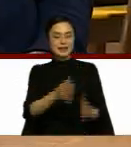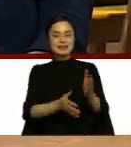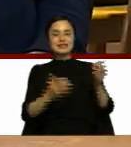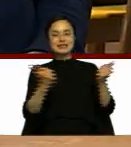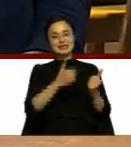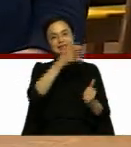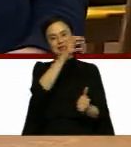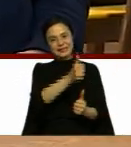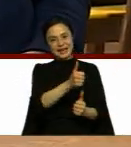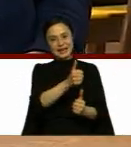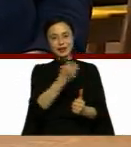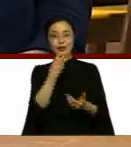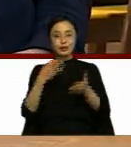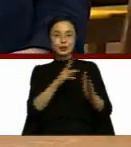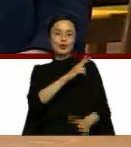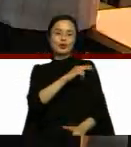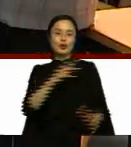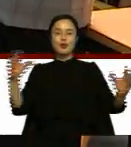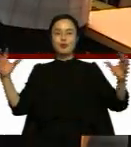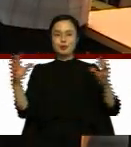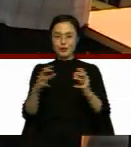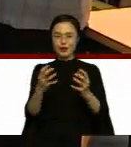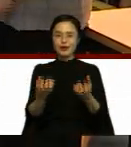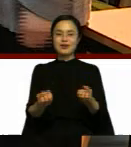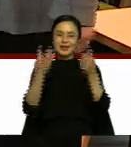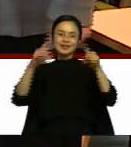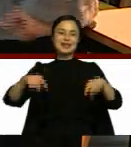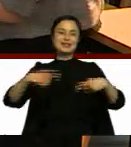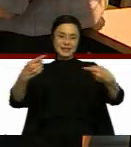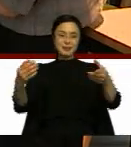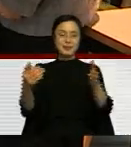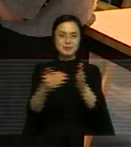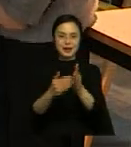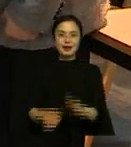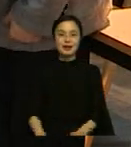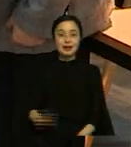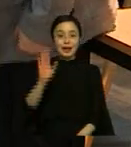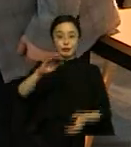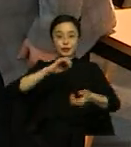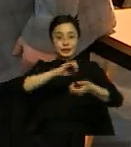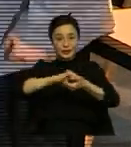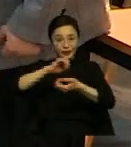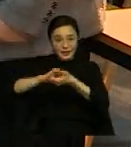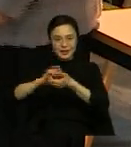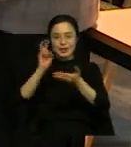김경희 경기도 의원이 함께했습니다. 합창단은 앞으로 정기 공연과